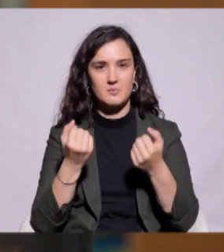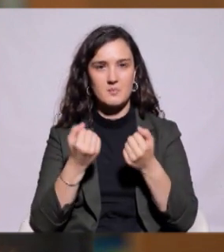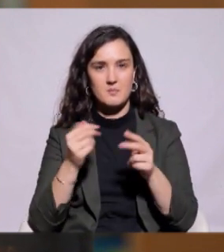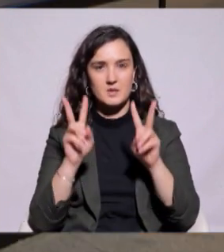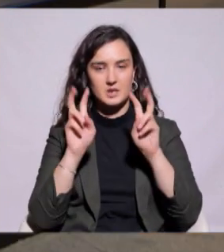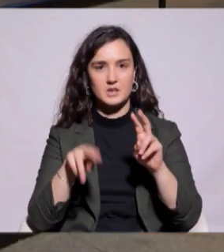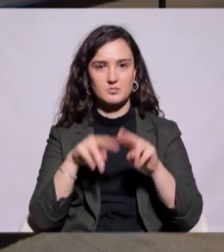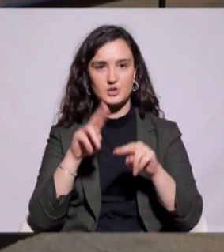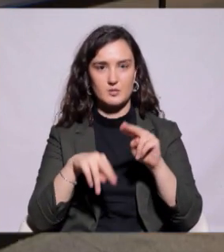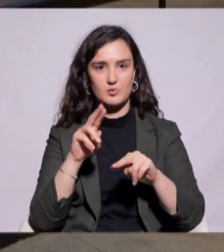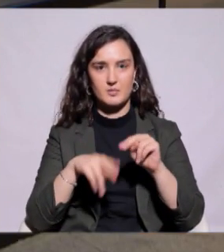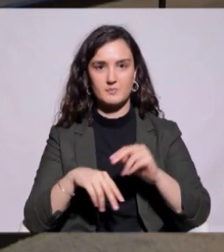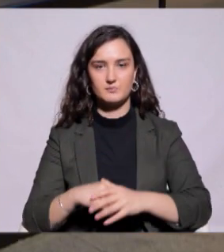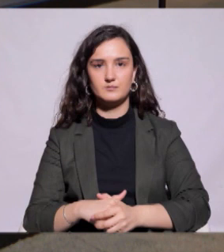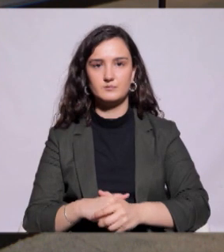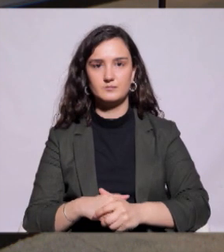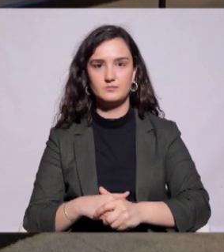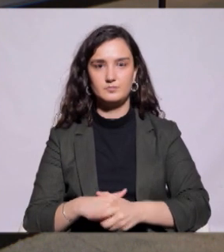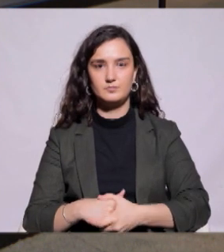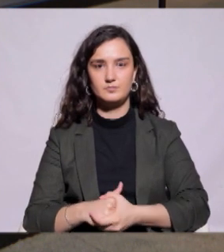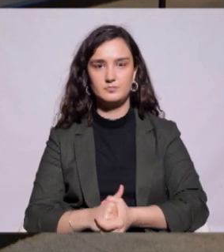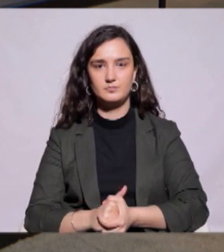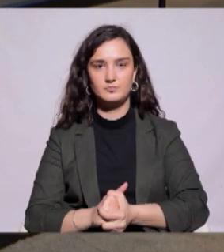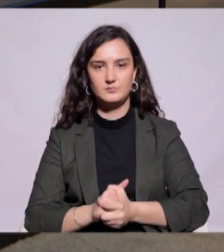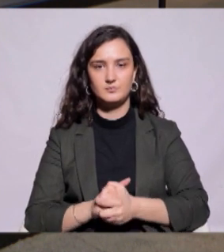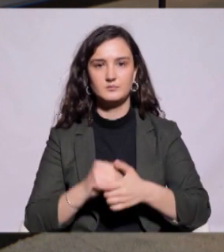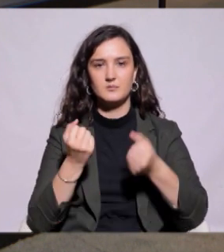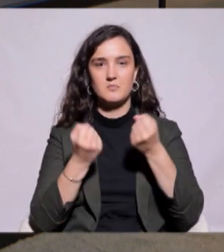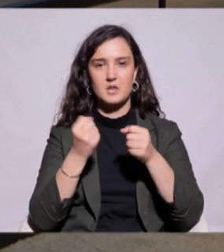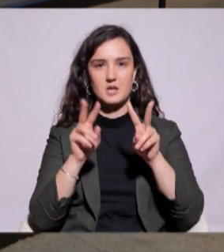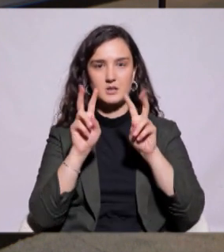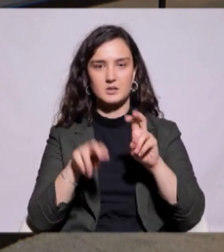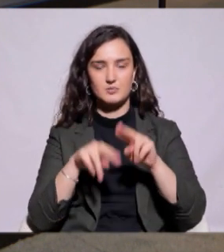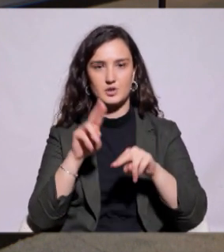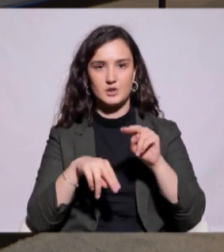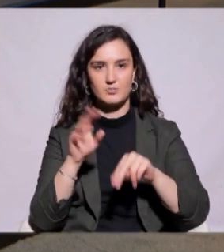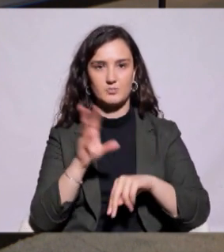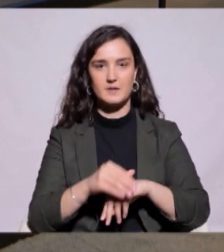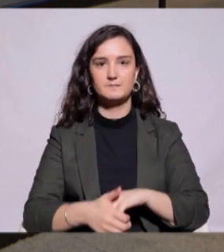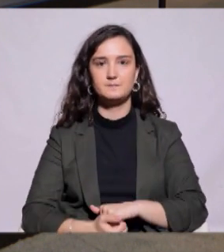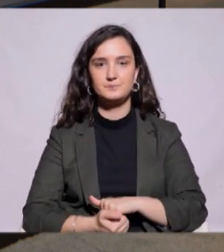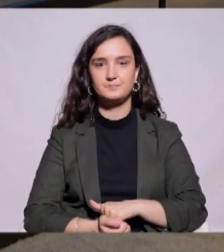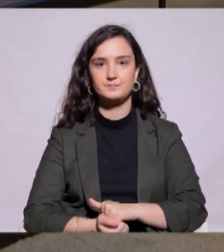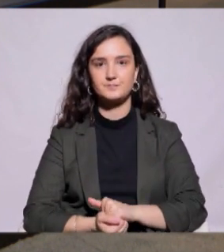engineering, მანქანათმშენებლობა. Mechanical engineering,